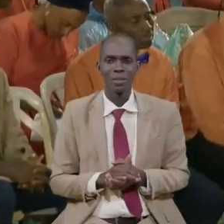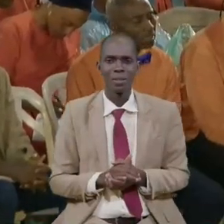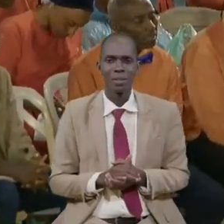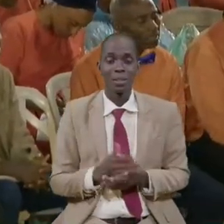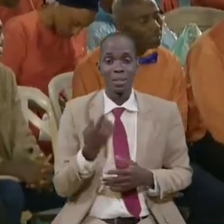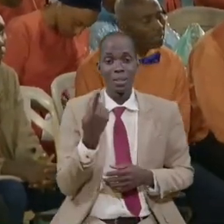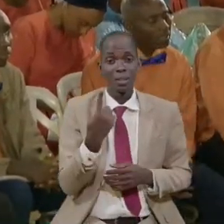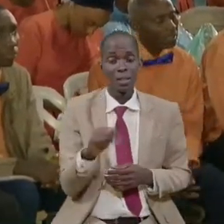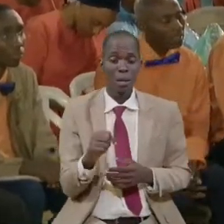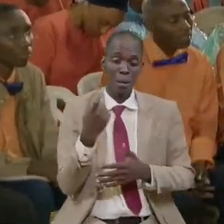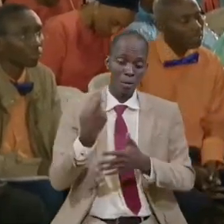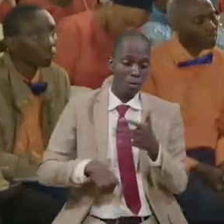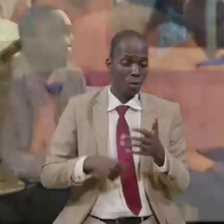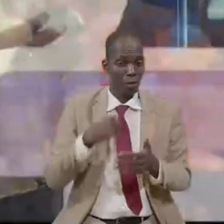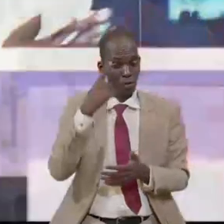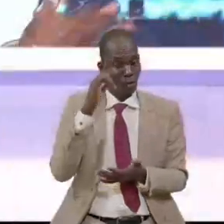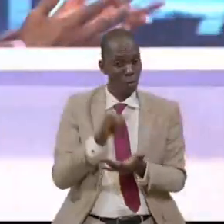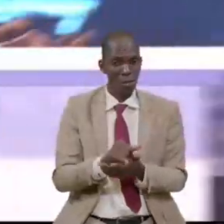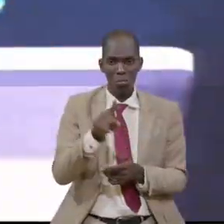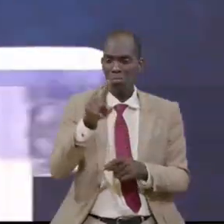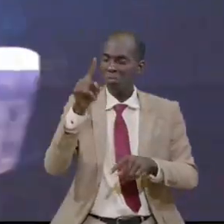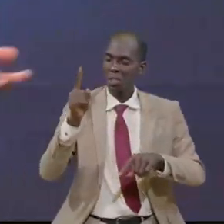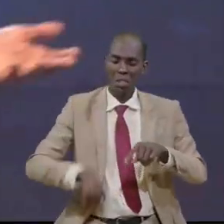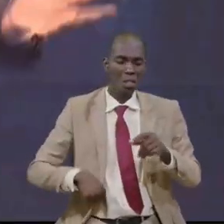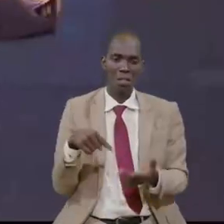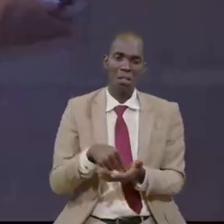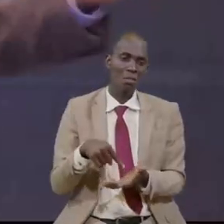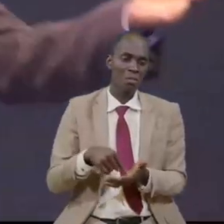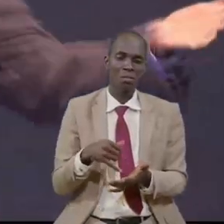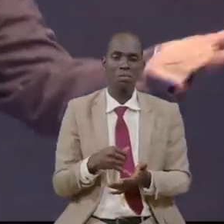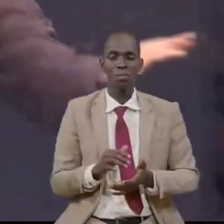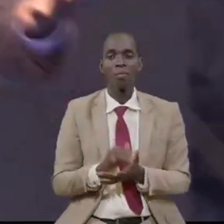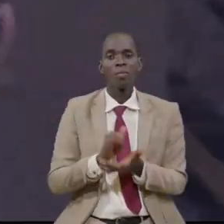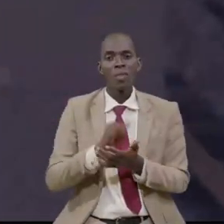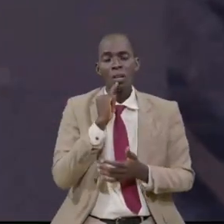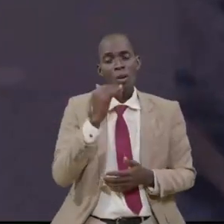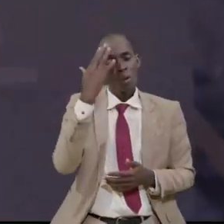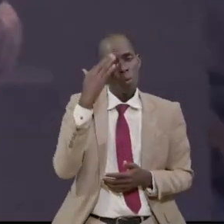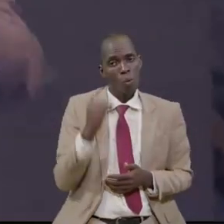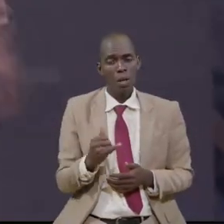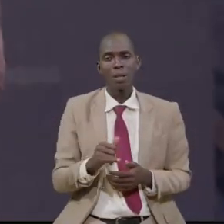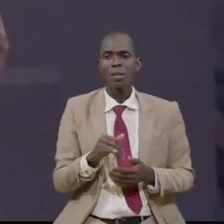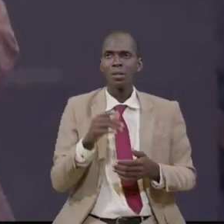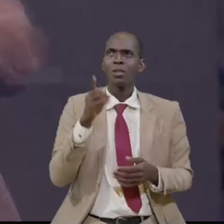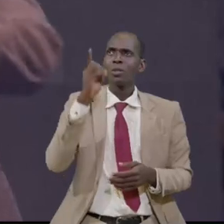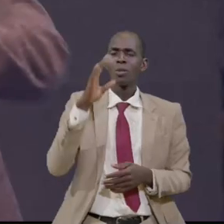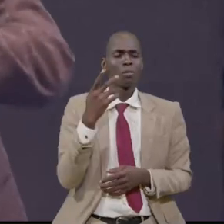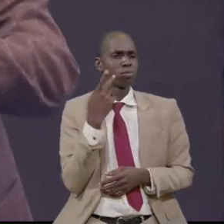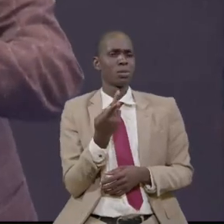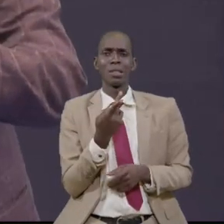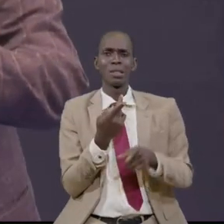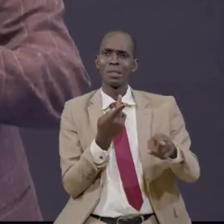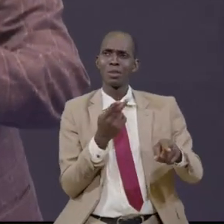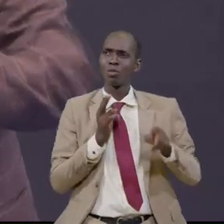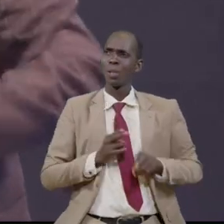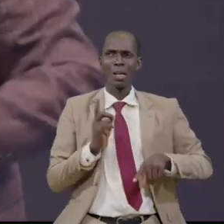Le prix de cela, vous ne pouvez pas le payer. C'est pourquoi Dieu a dit qu'il ne peut pas payer pour cela. Elle ne peut pas